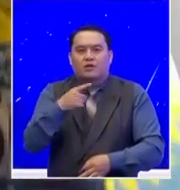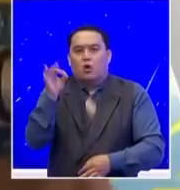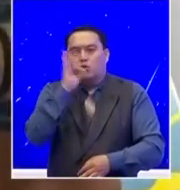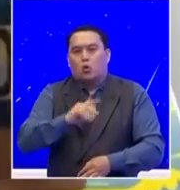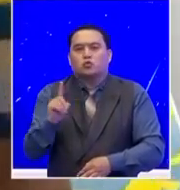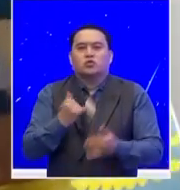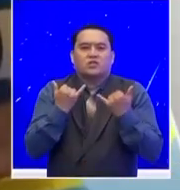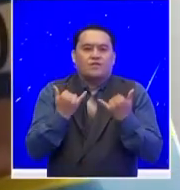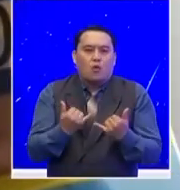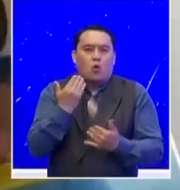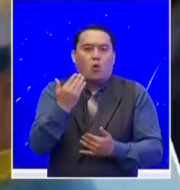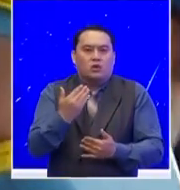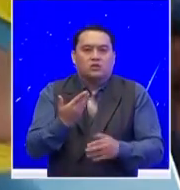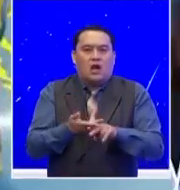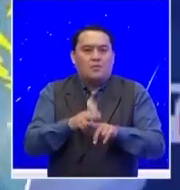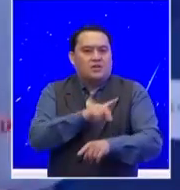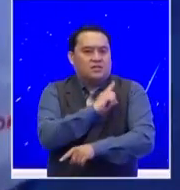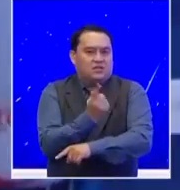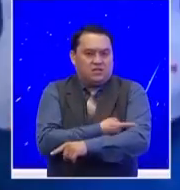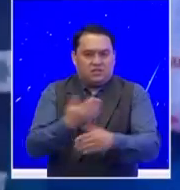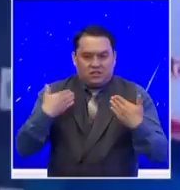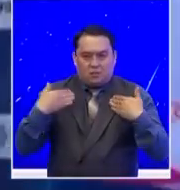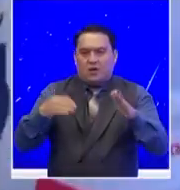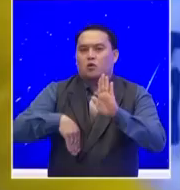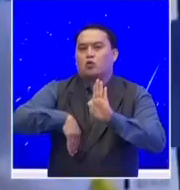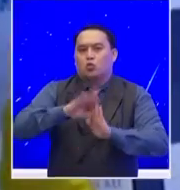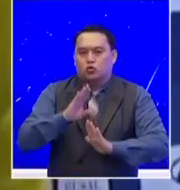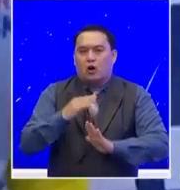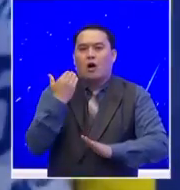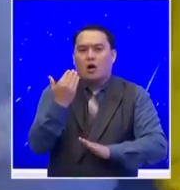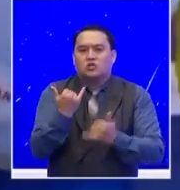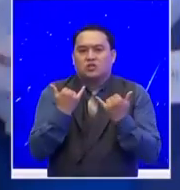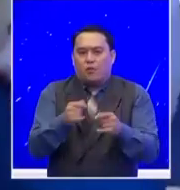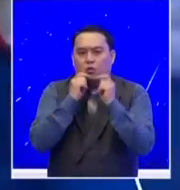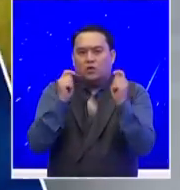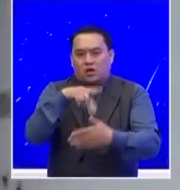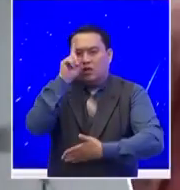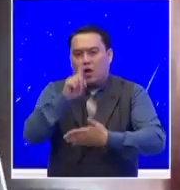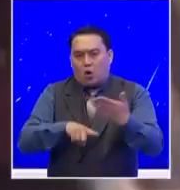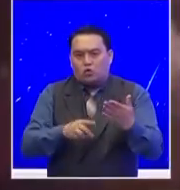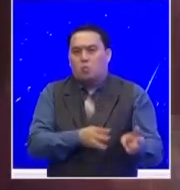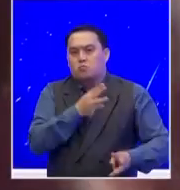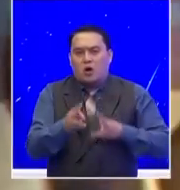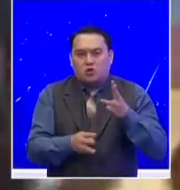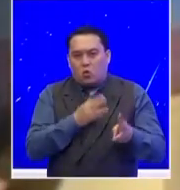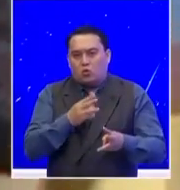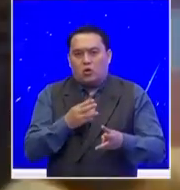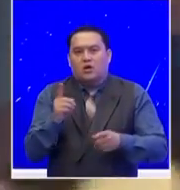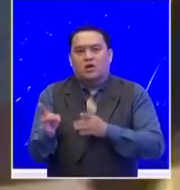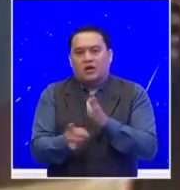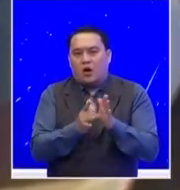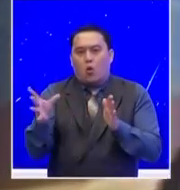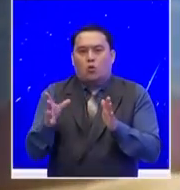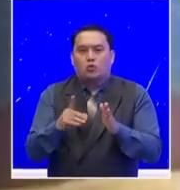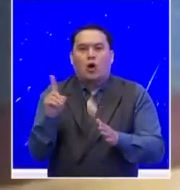том, что сегодня не они являются самыми сильными, смелыми и лучшими. Не они сегодня дарят надежду, не они мотивируют и обновляют рекорды,